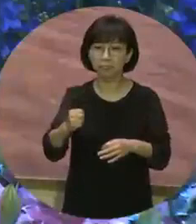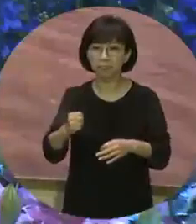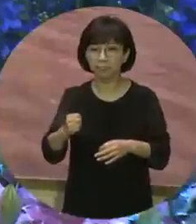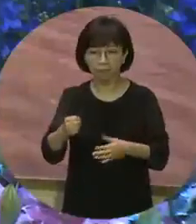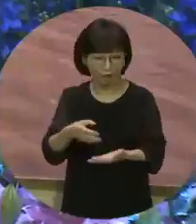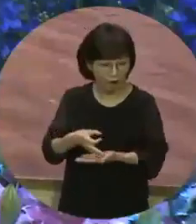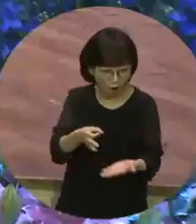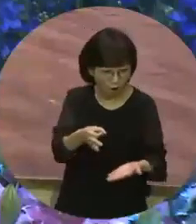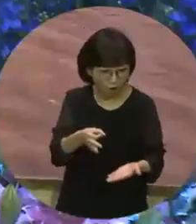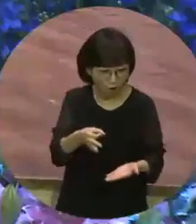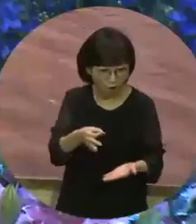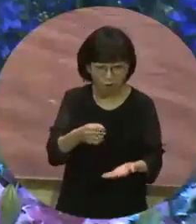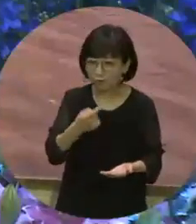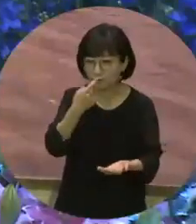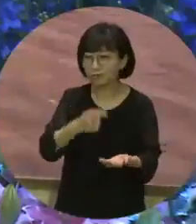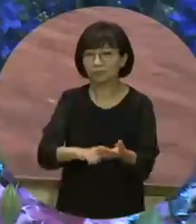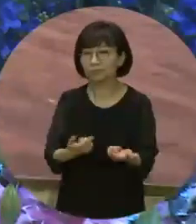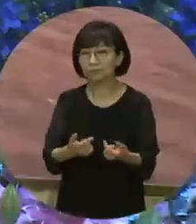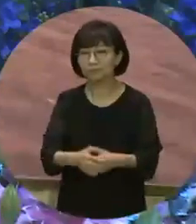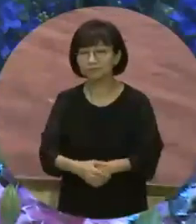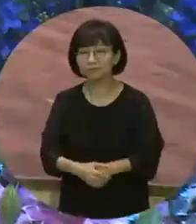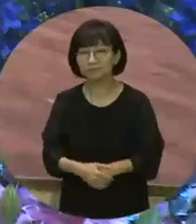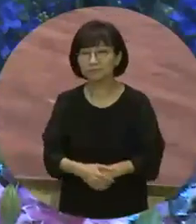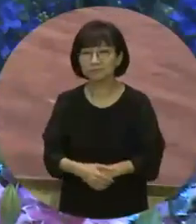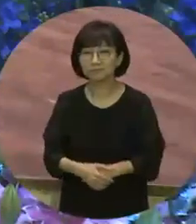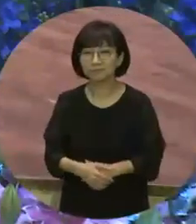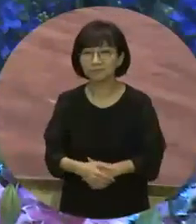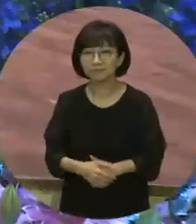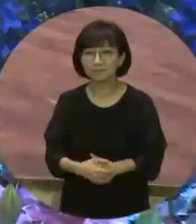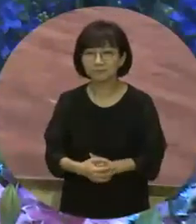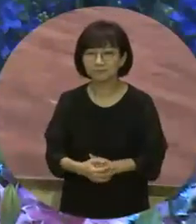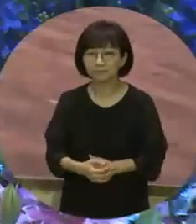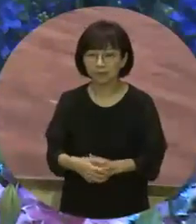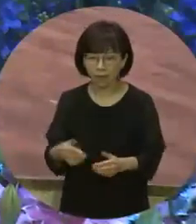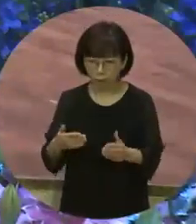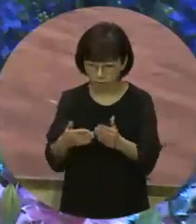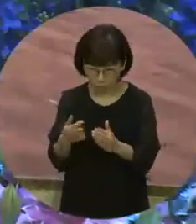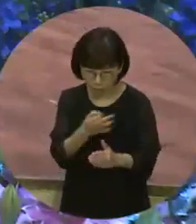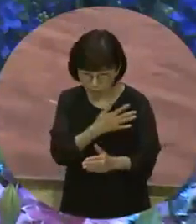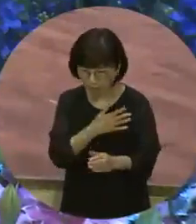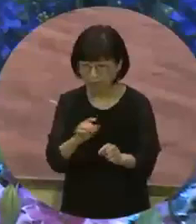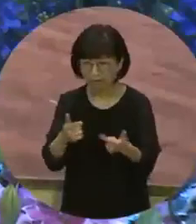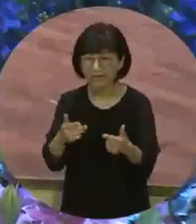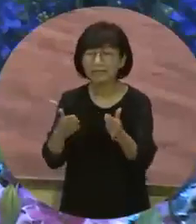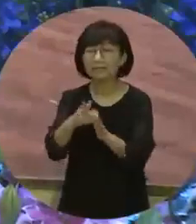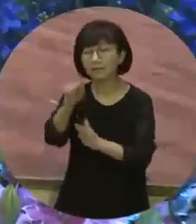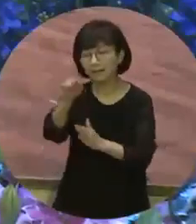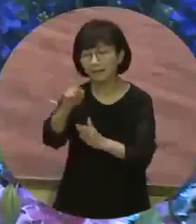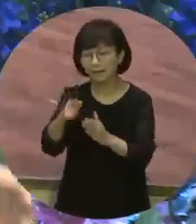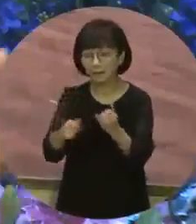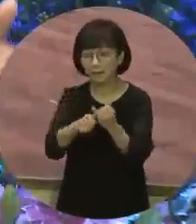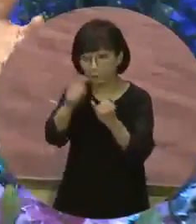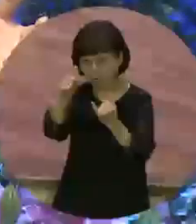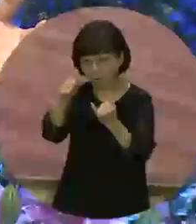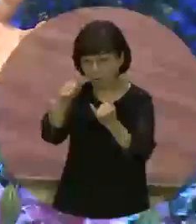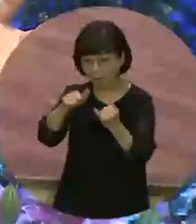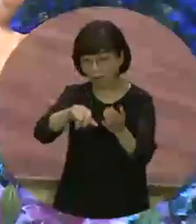쉽지 않습니다. 그것도 뭐 수입 있는 집도 아니에요. 남편 병나가 누워있어.